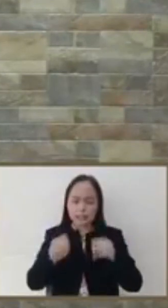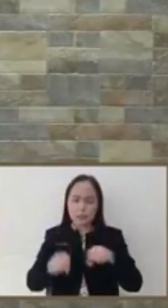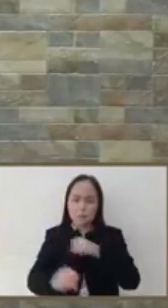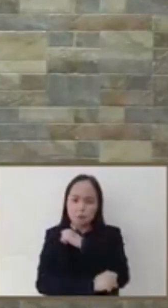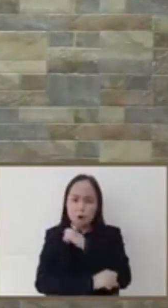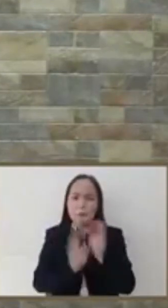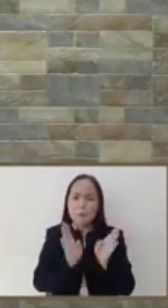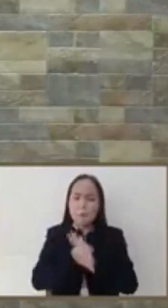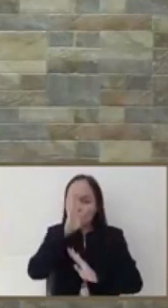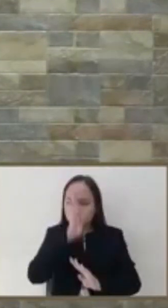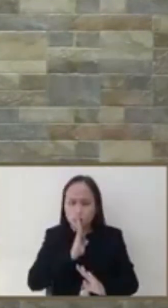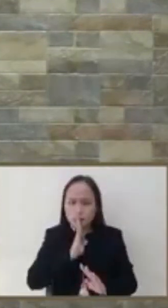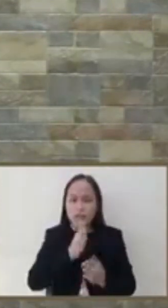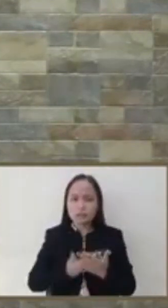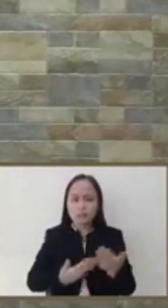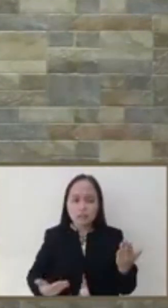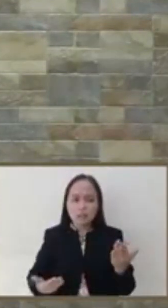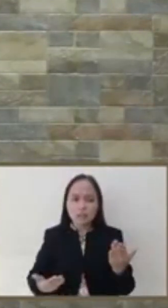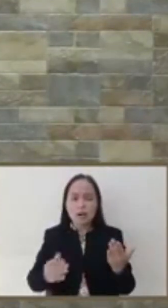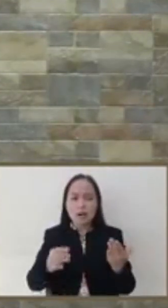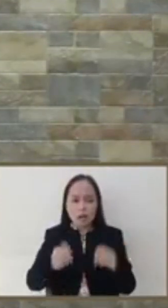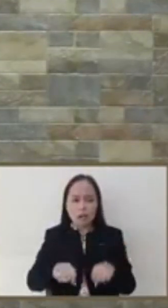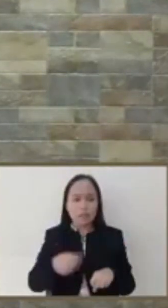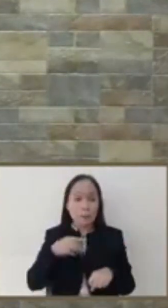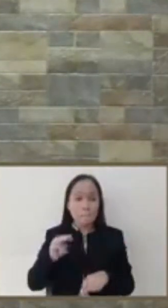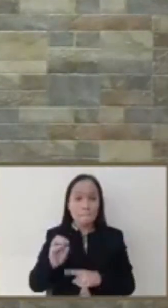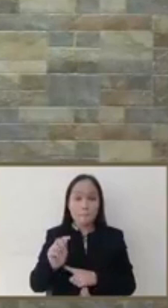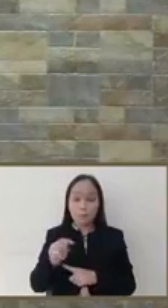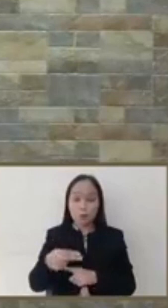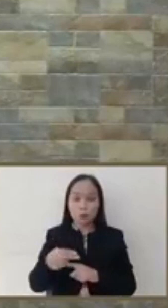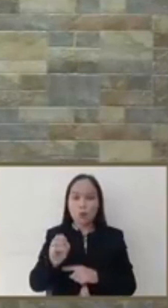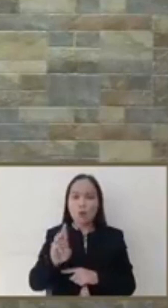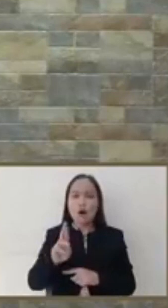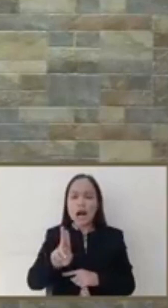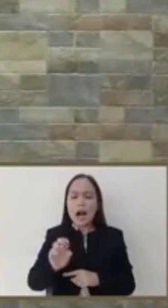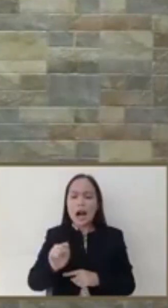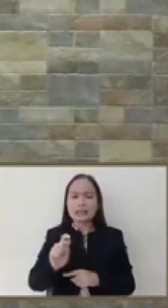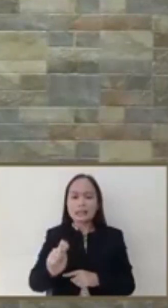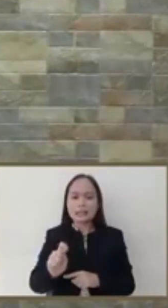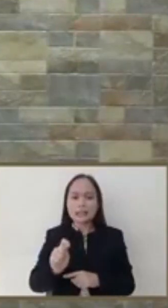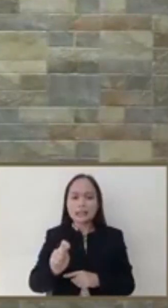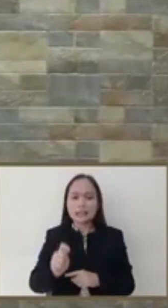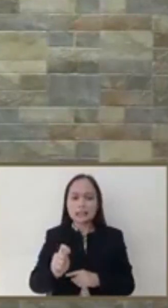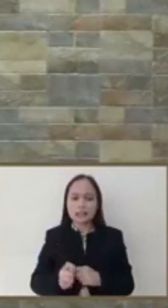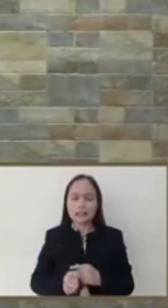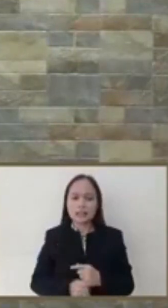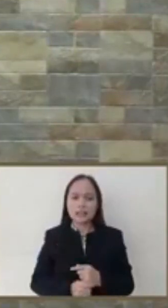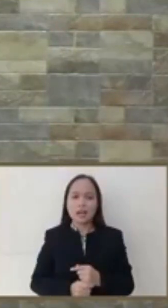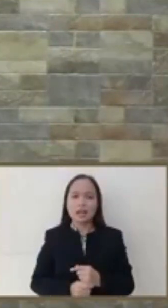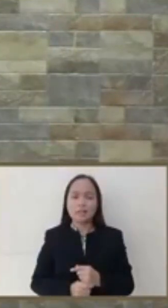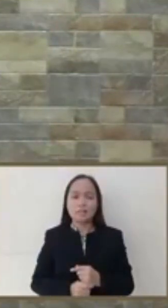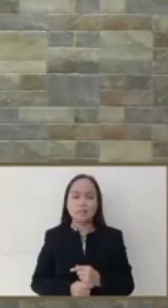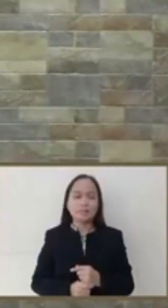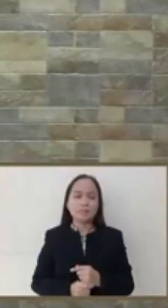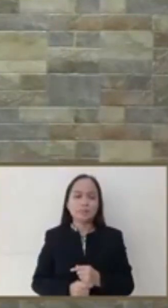ng mga bagay na kasira, ng kalawang, kayang kainin ng kalawang, mga kapatid. You see? So what is important here, mga